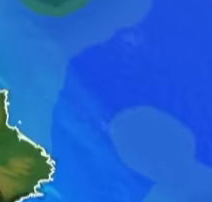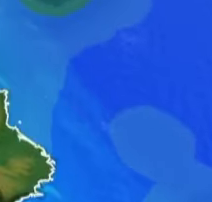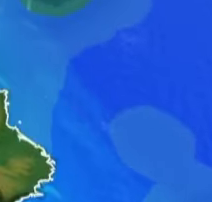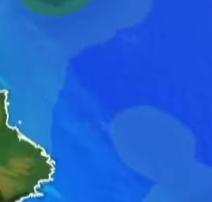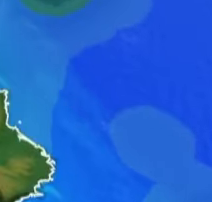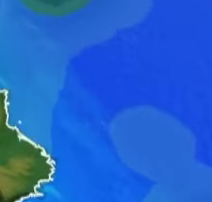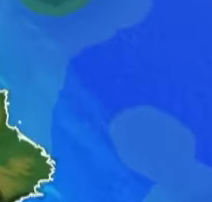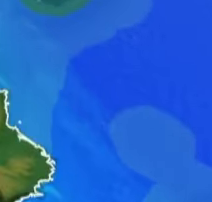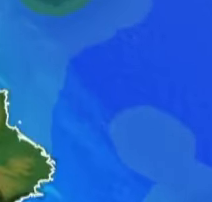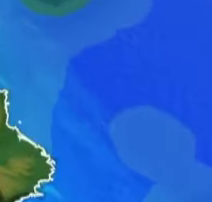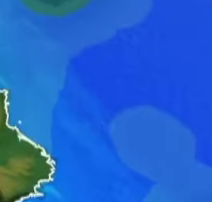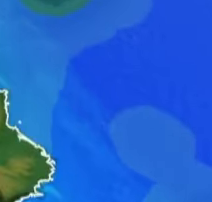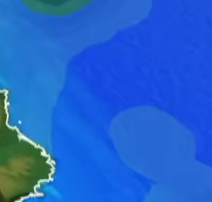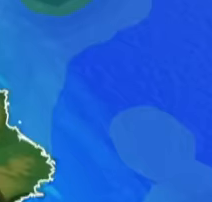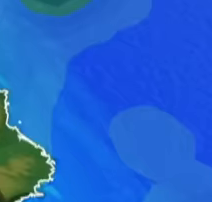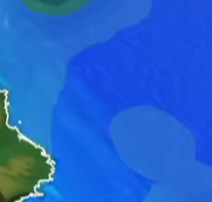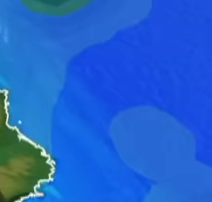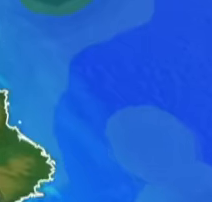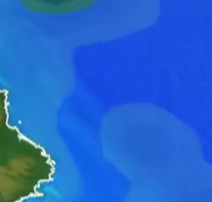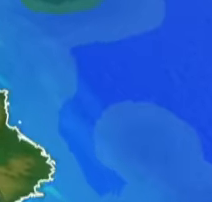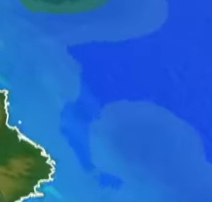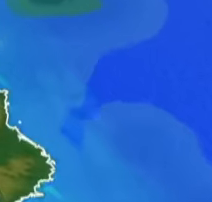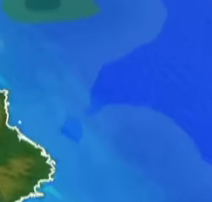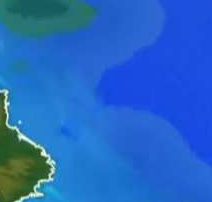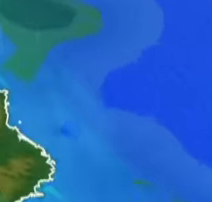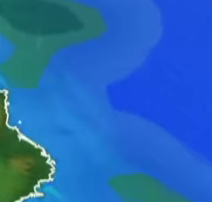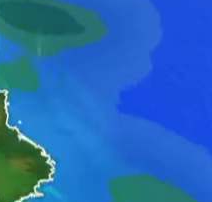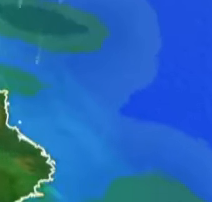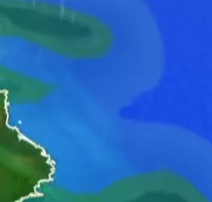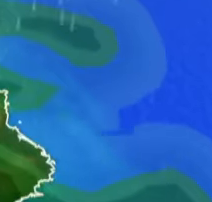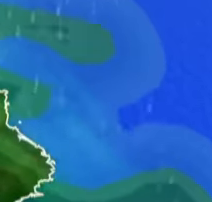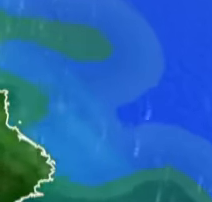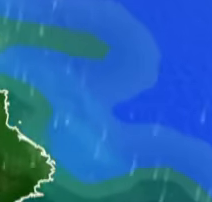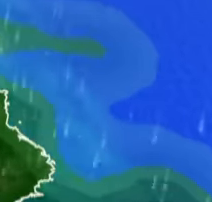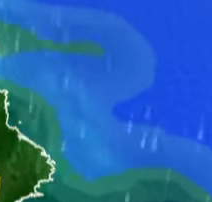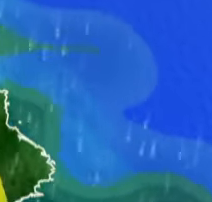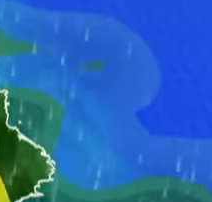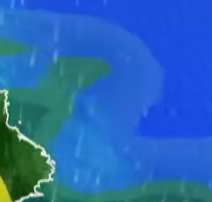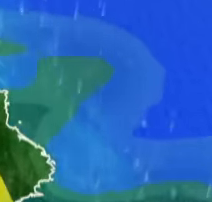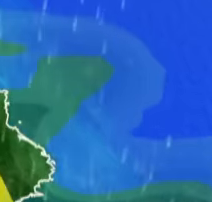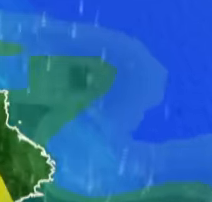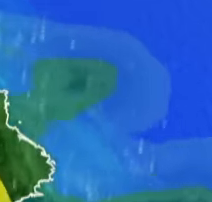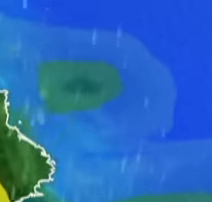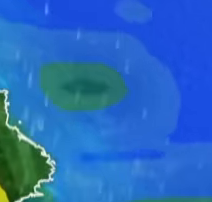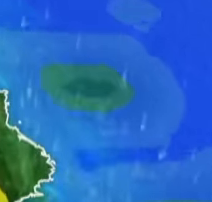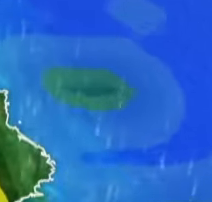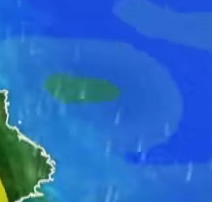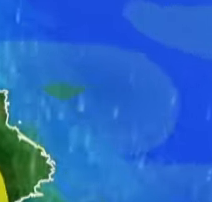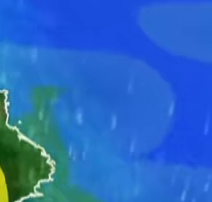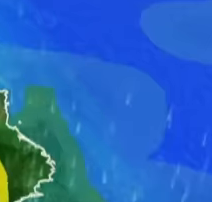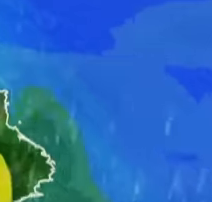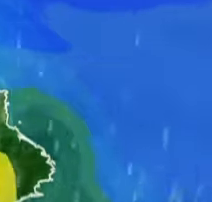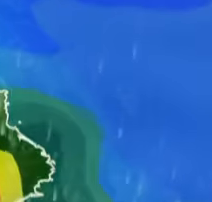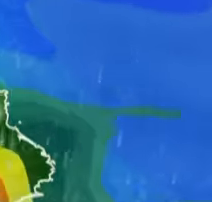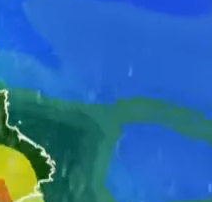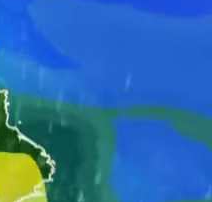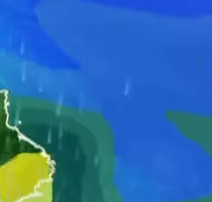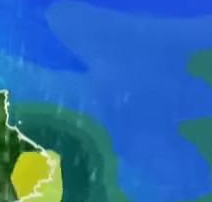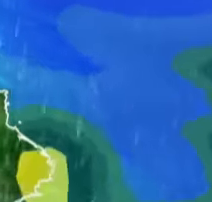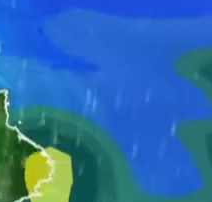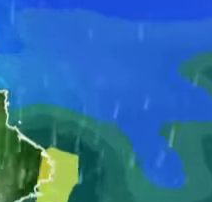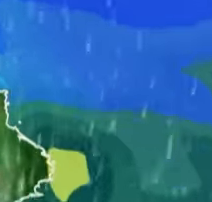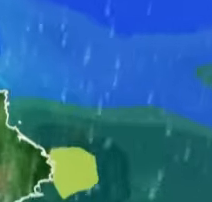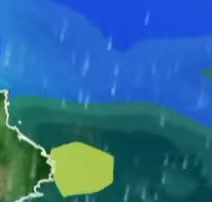sa Negros Island, baging sa Guimaras. Mas maulan naman bandang tanghali sa Negros at mababawasan ang mga pag-ulan sa hapon